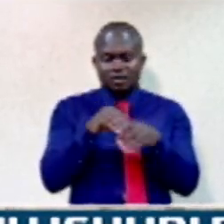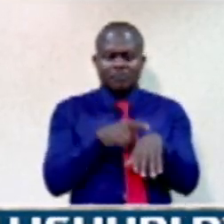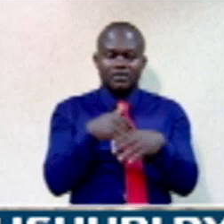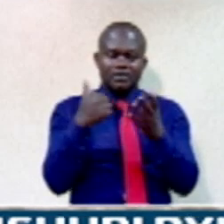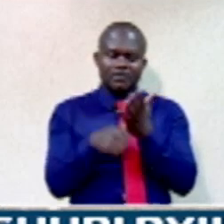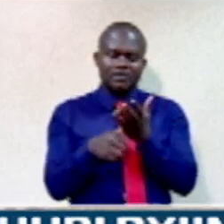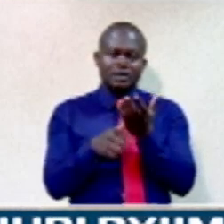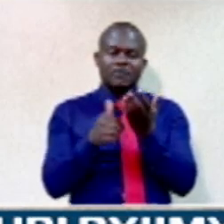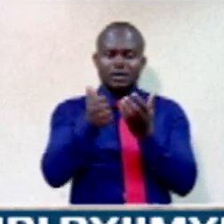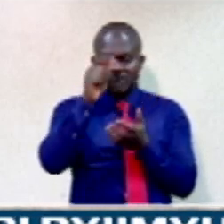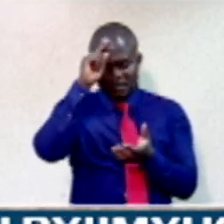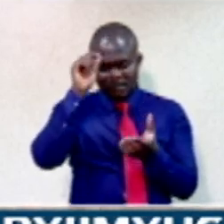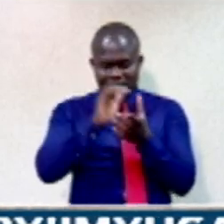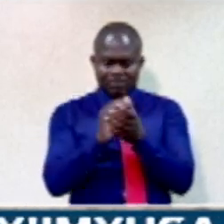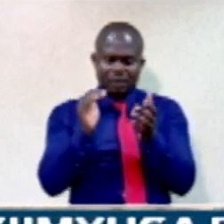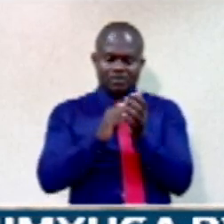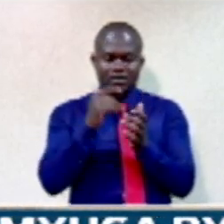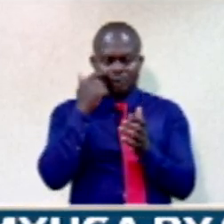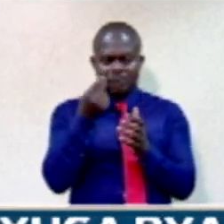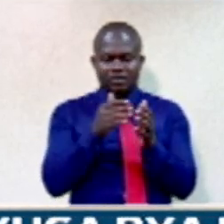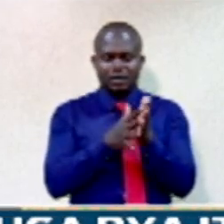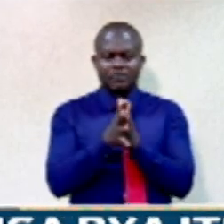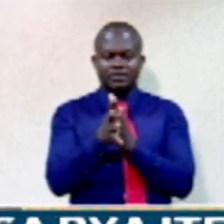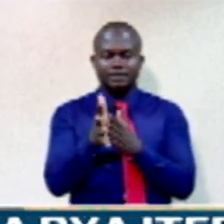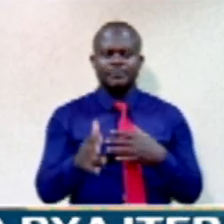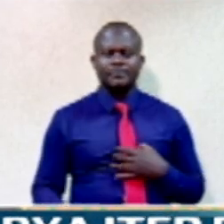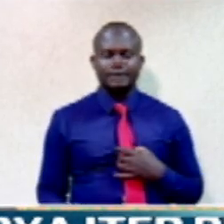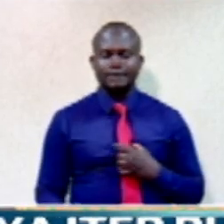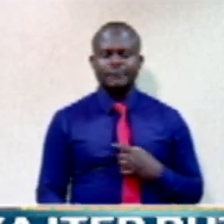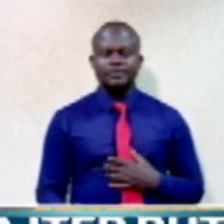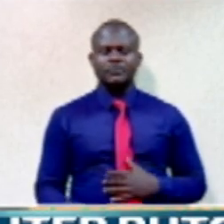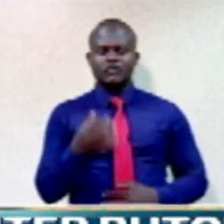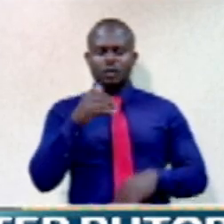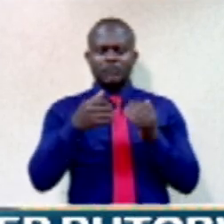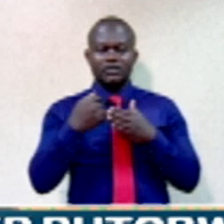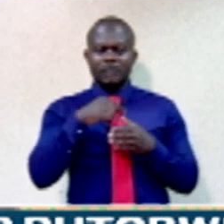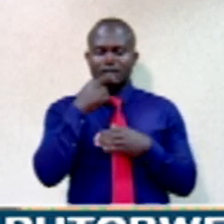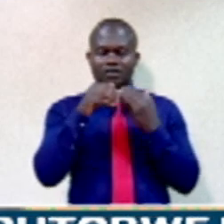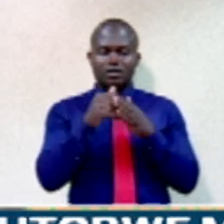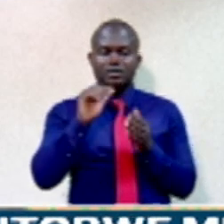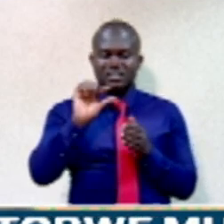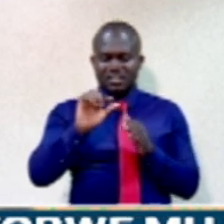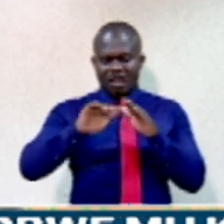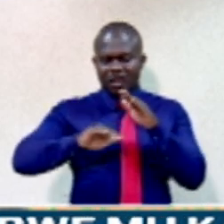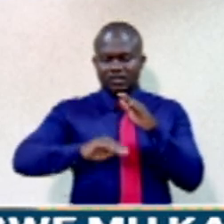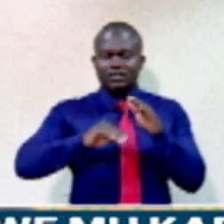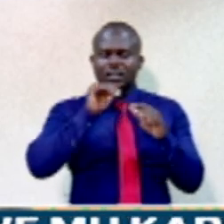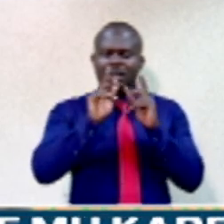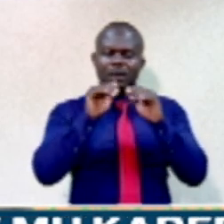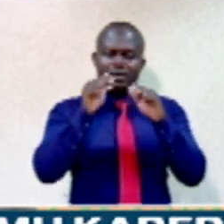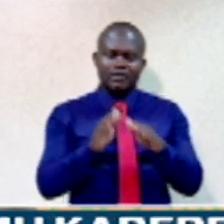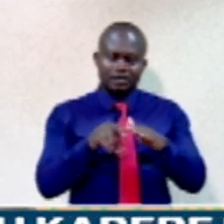cy'ibibazo ajya aba yizeye kongera kubona igishoro. Navuga yuko bikiri hasi, ntabwo abahinzi bari babyinjiramo